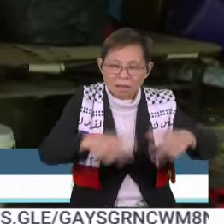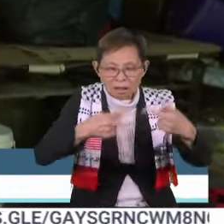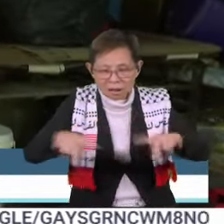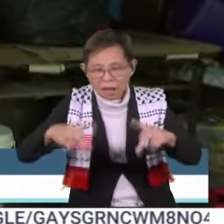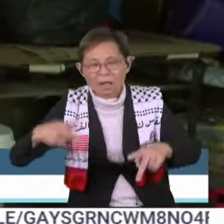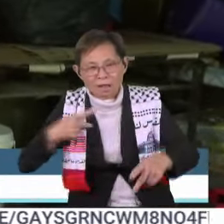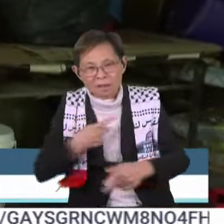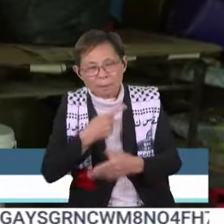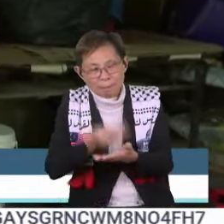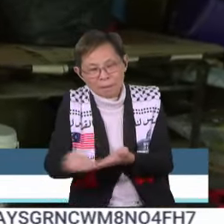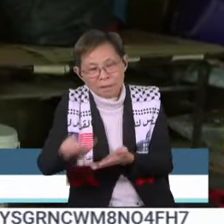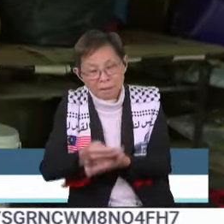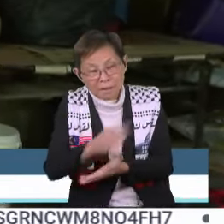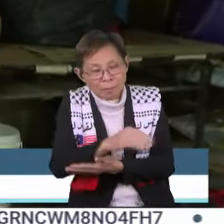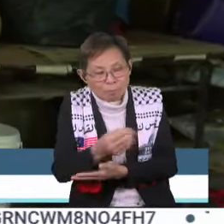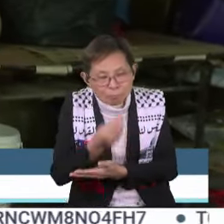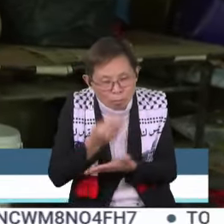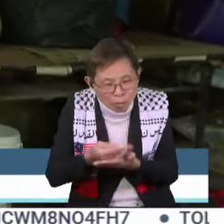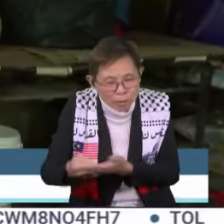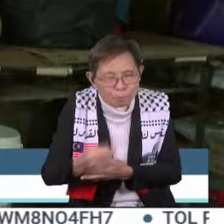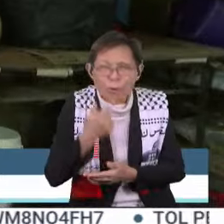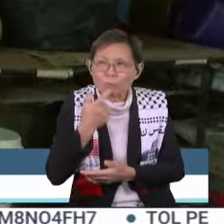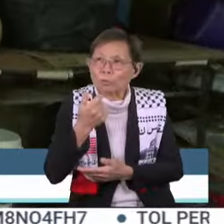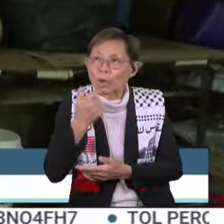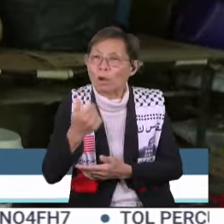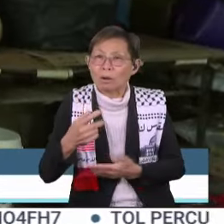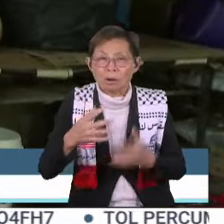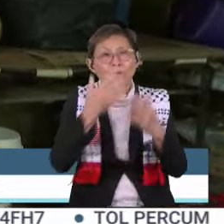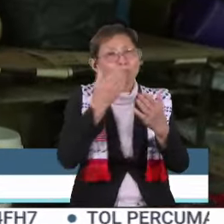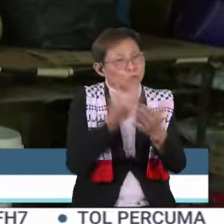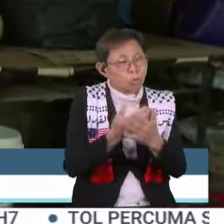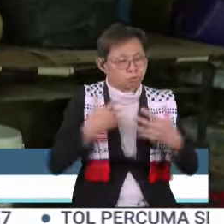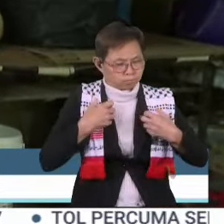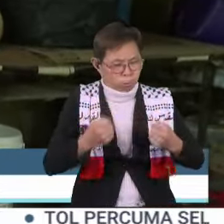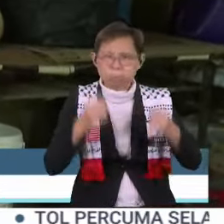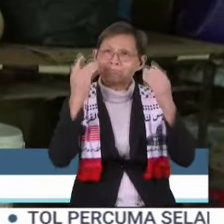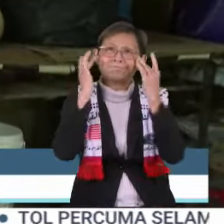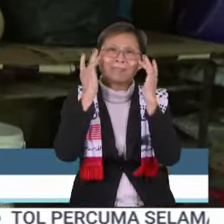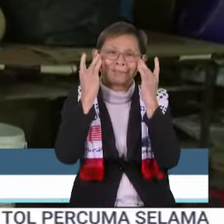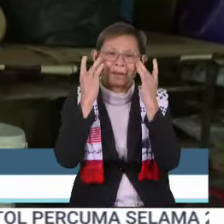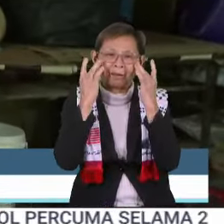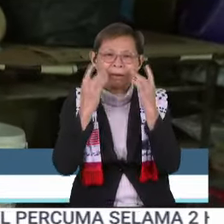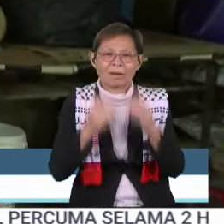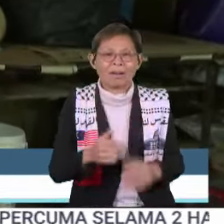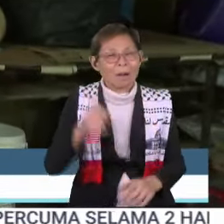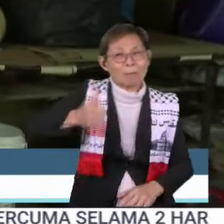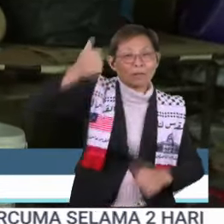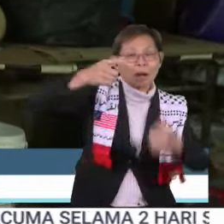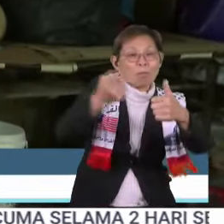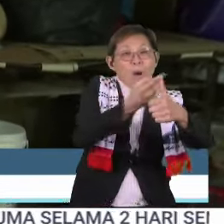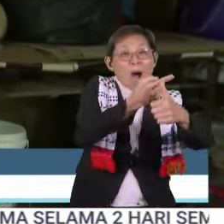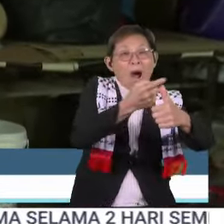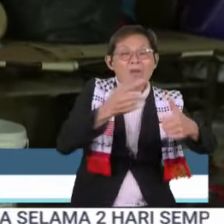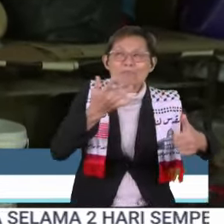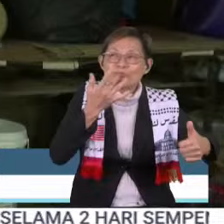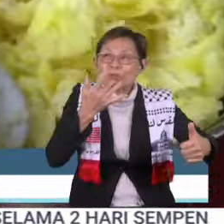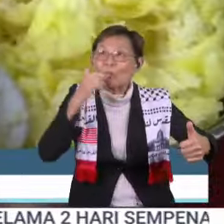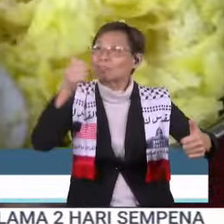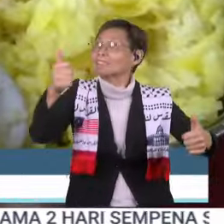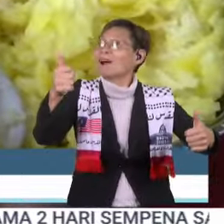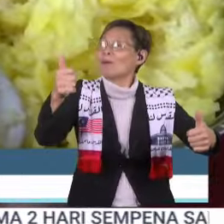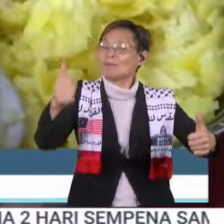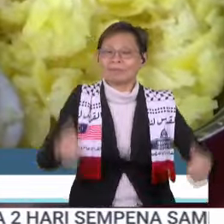terah beli dan benda tu sedap. Dan kita tak tahu pun ada khasiat atau tak ada khasiat. Yang pertama sedap. Sebab kita anak muda ni mula-mula sekali kita utamakan